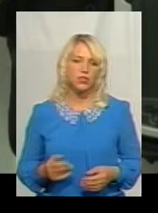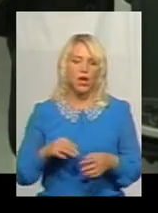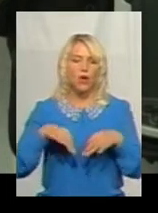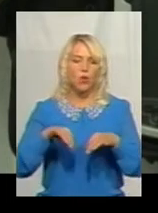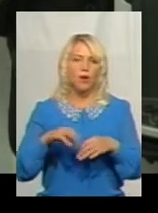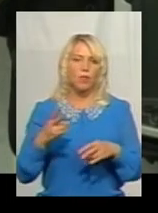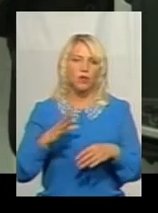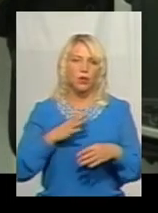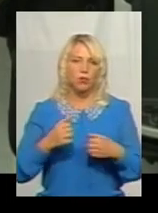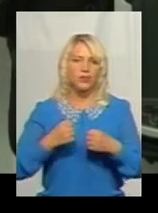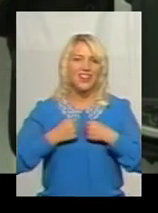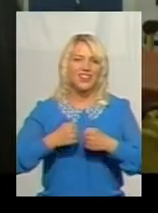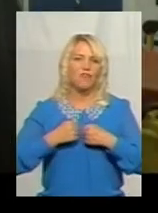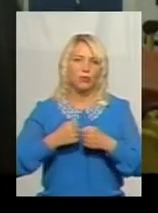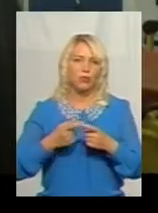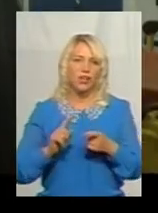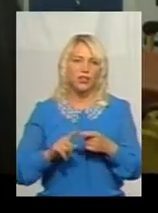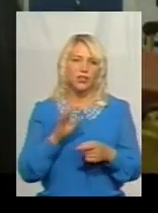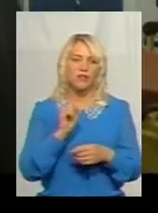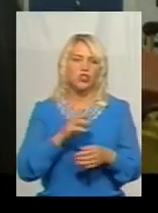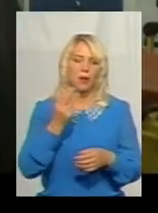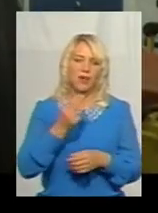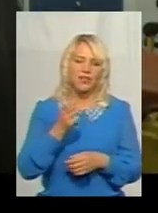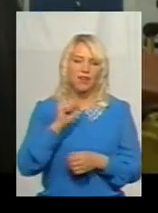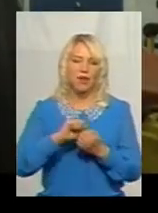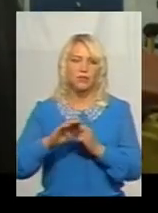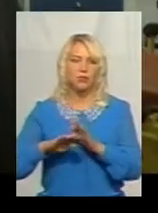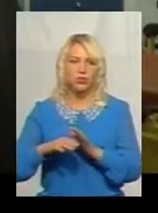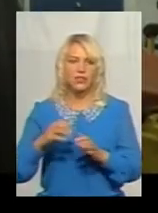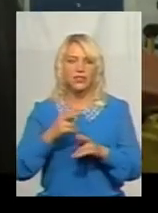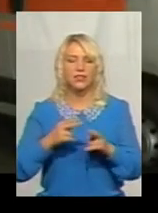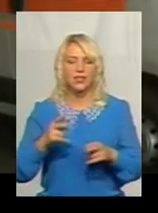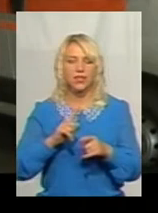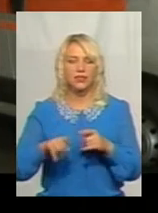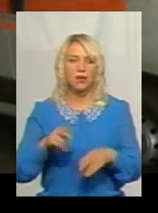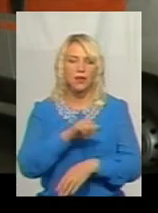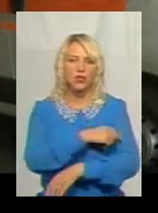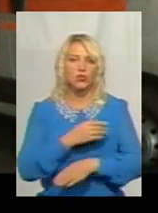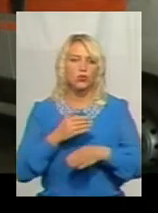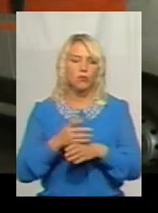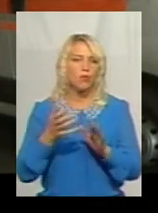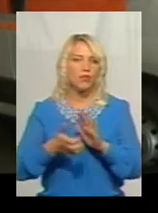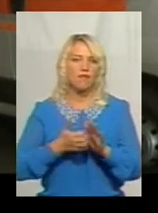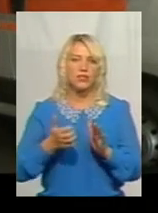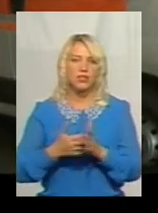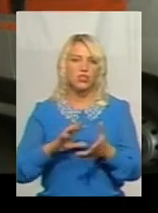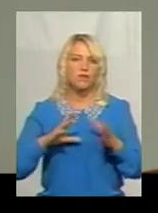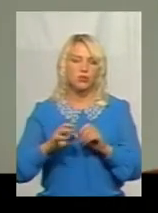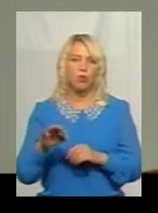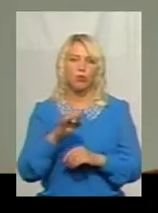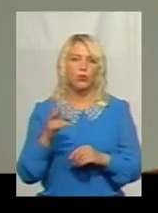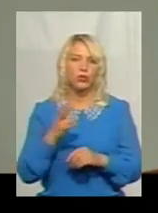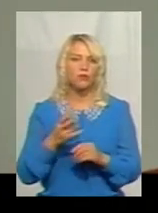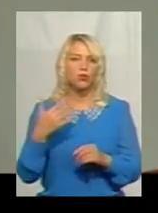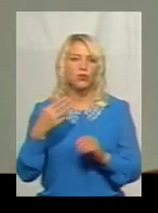бути дефібрилятори. На Шепетівській та Кам'янець-Подільських станціях екстреної медичної допомоги їх не вистачає. Загалом в області потрібно